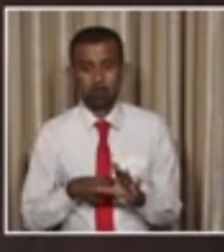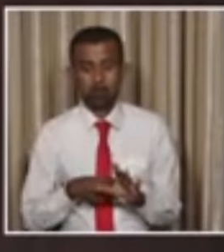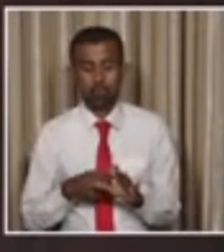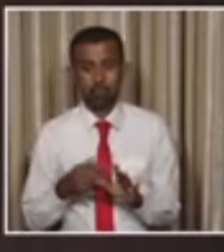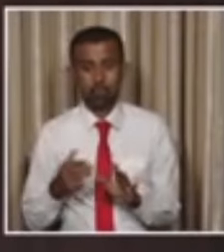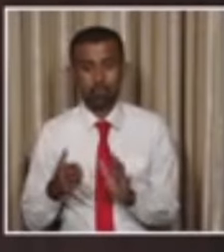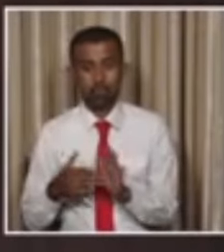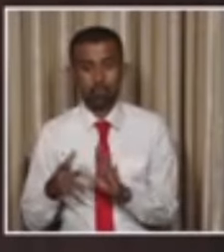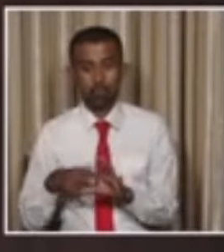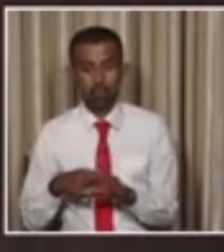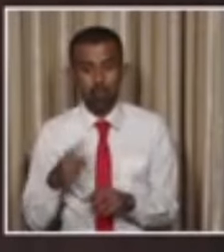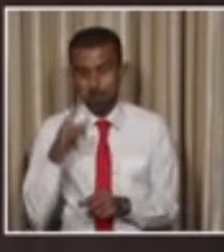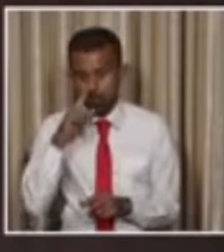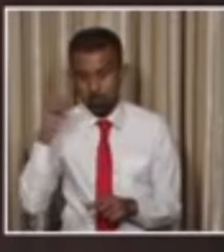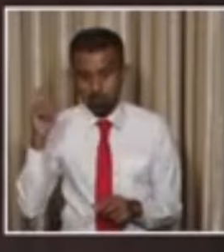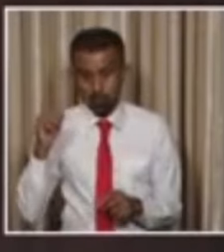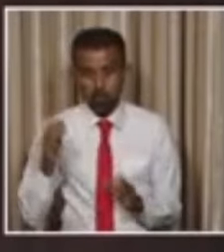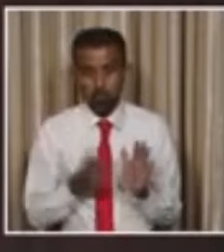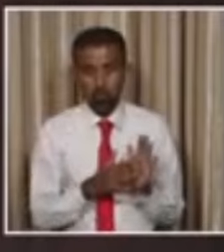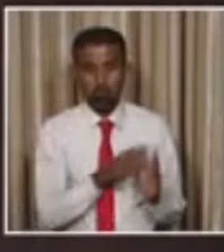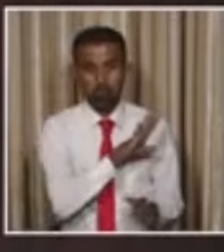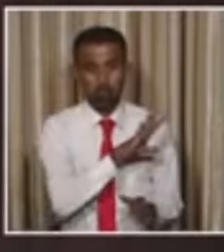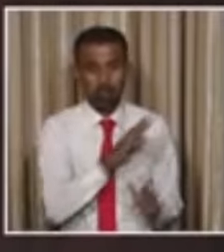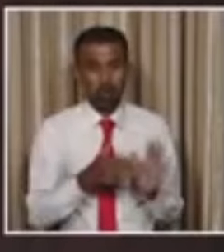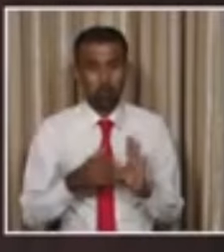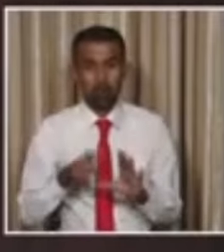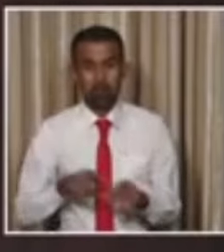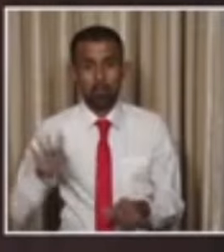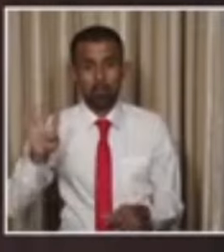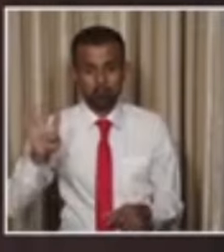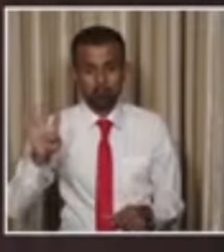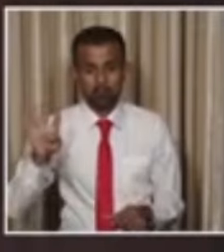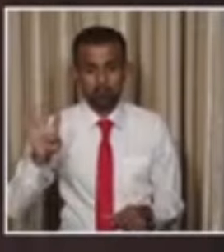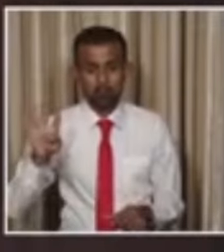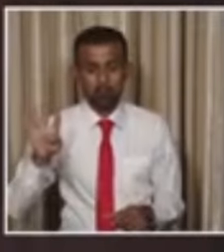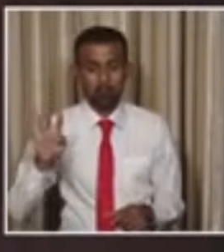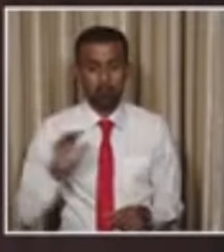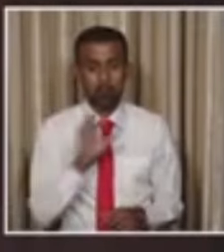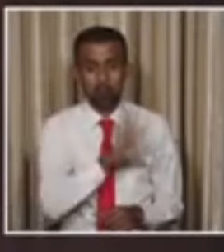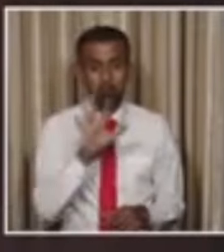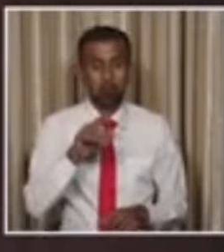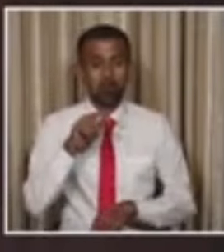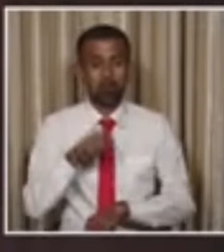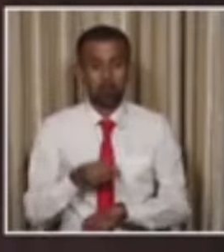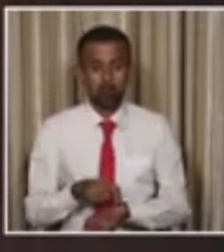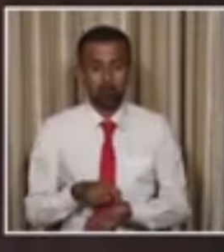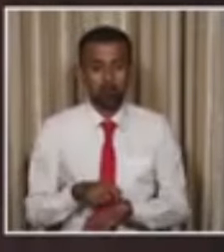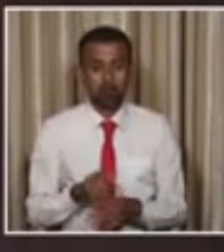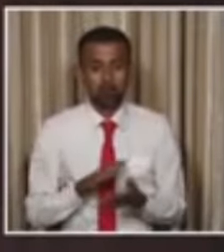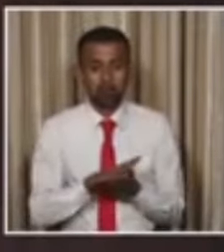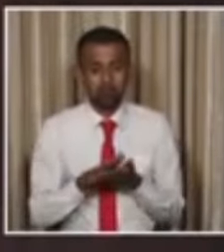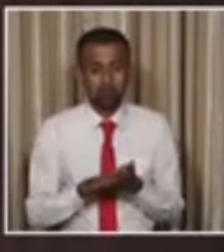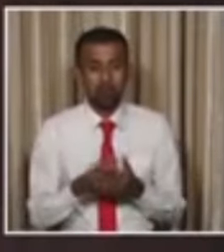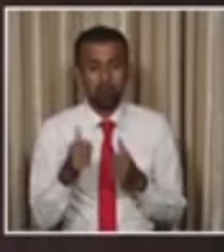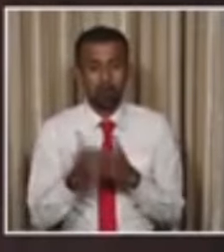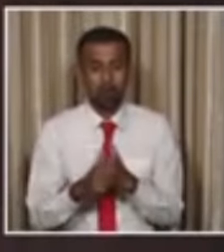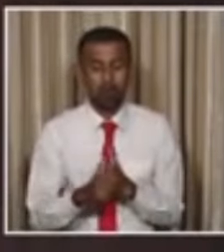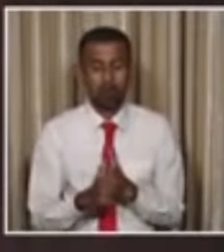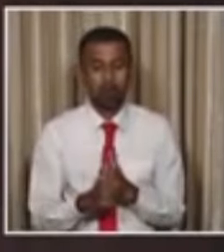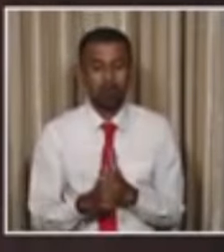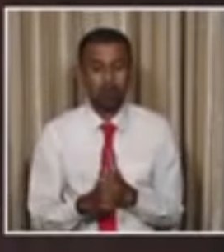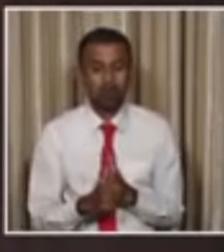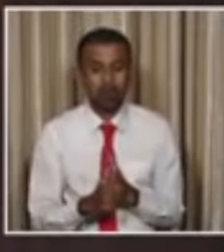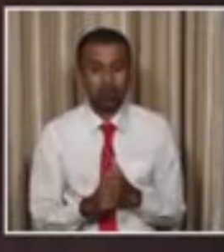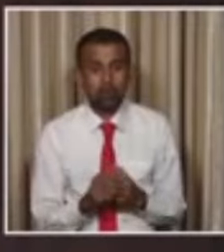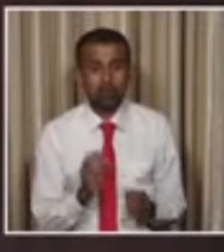මාර්තු මැයි වෙනකල් මාර්තු 5 ඉඳලා මැයි 4 වෙනකල් 55 තමක් මේක හදන්න මේ